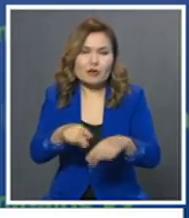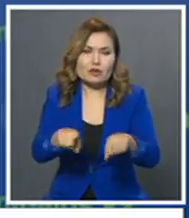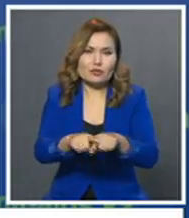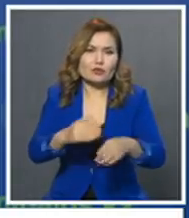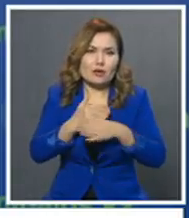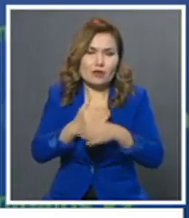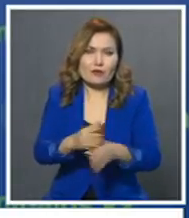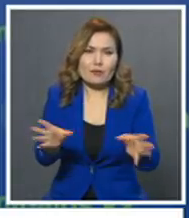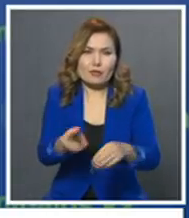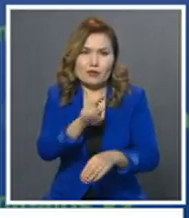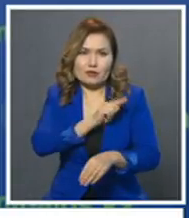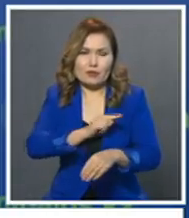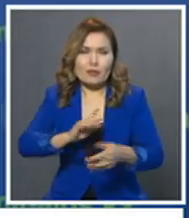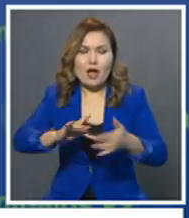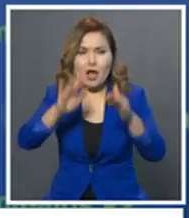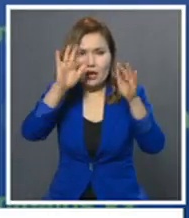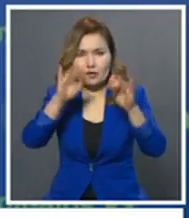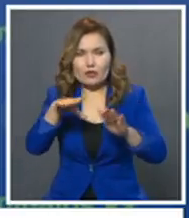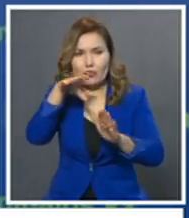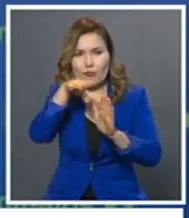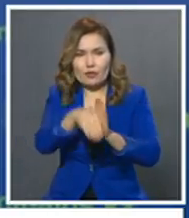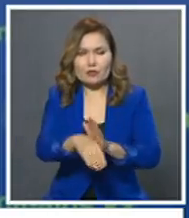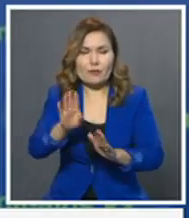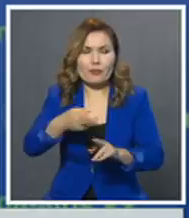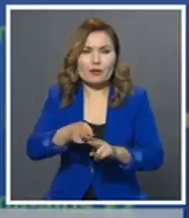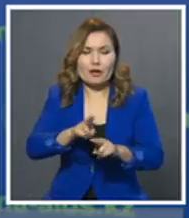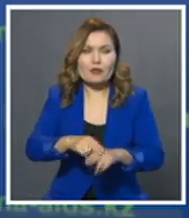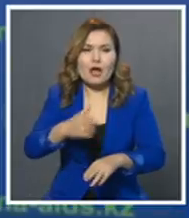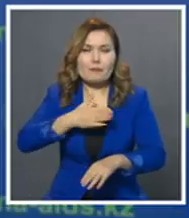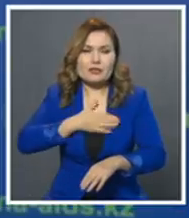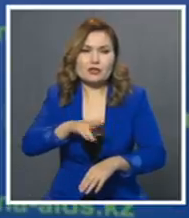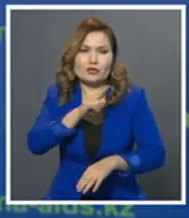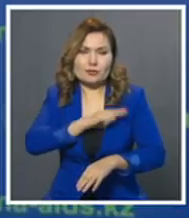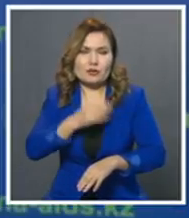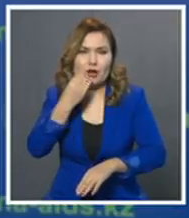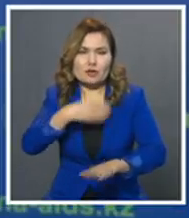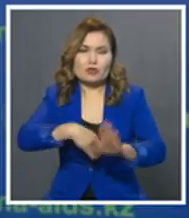ақпараттық жүйеде орналасқан болады. Бұл ақпараттық жүйе біздің жұмысымызда көптеген жеңілдік береді.